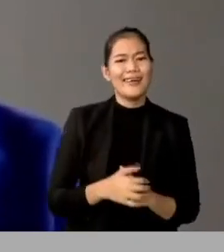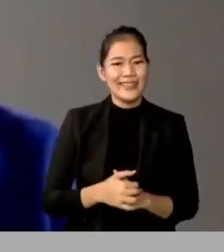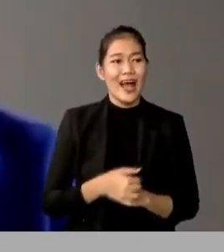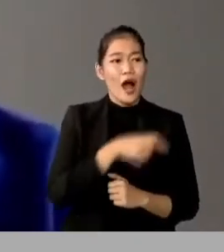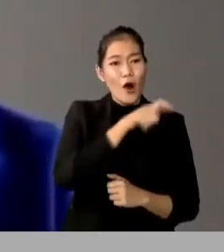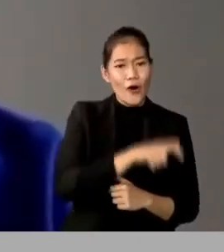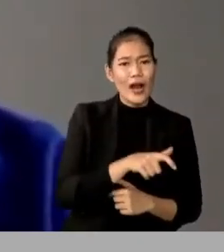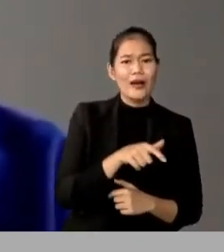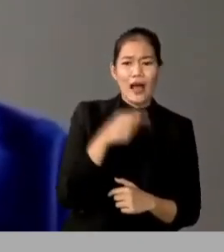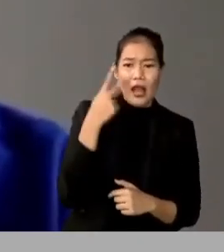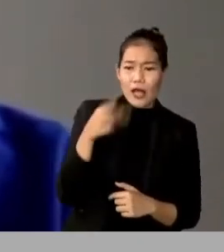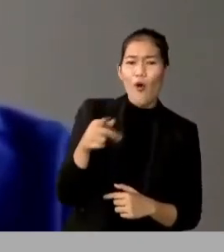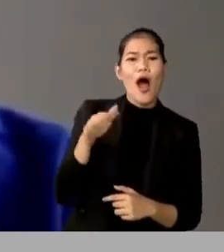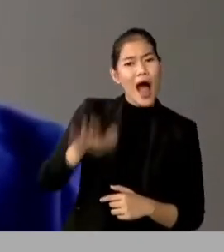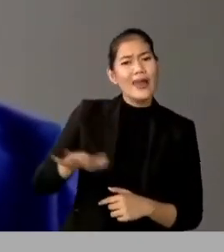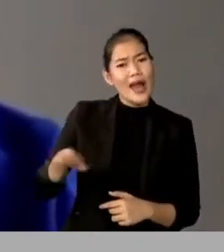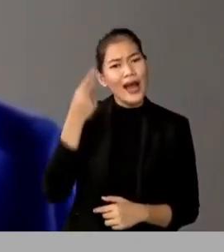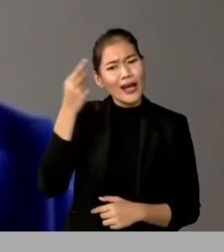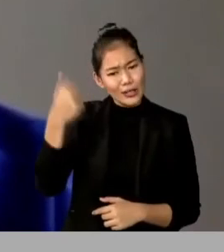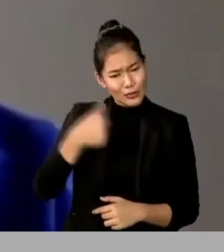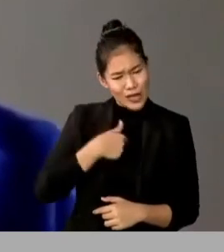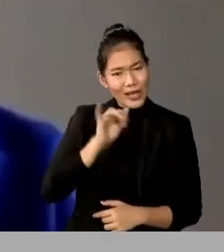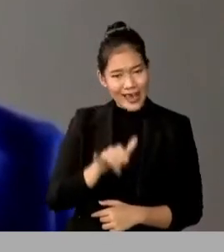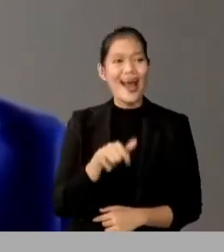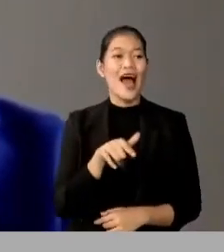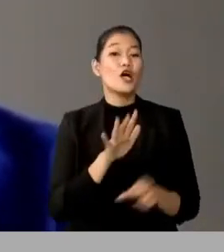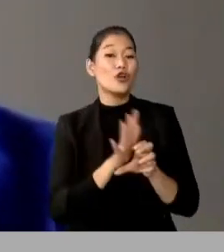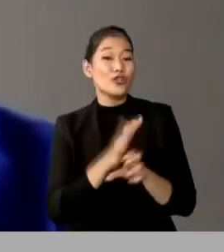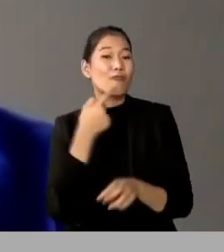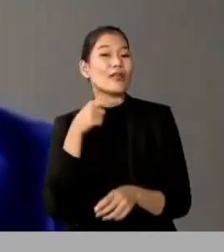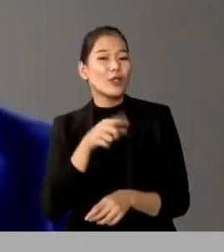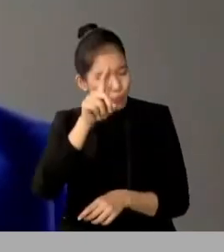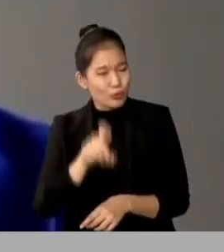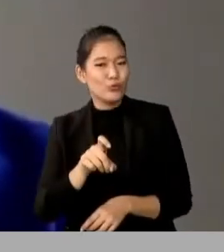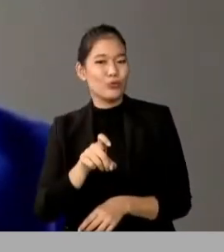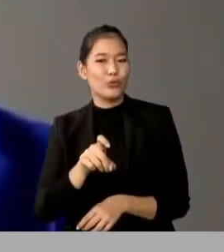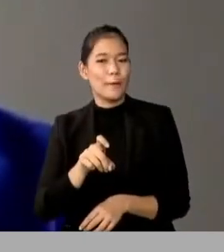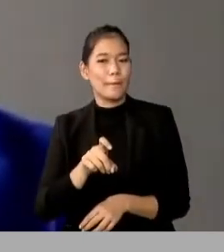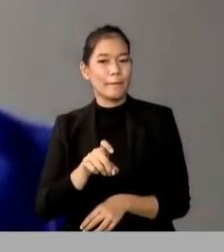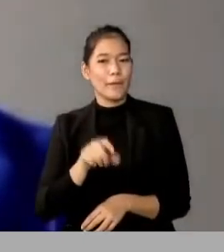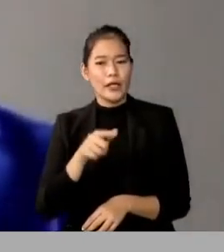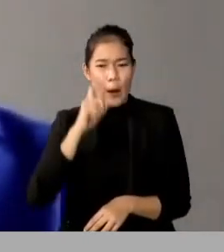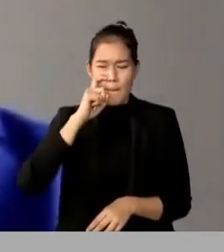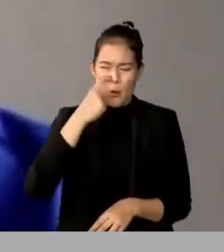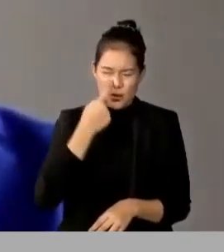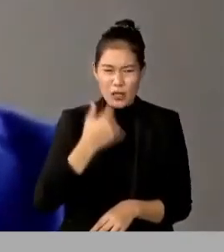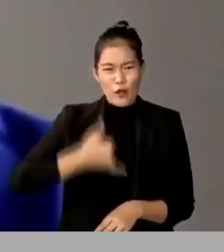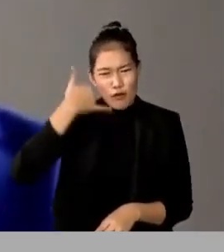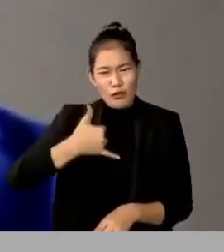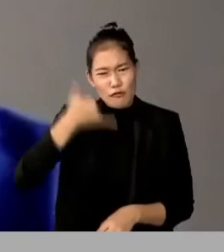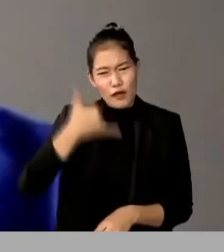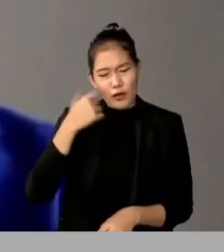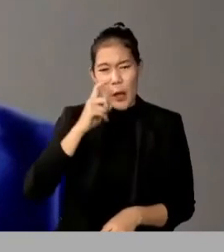mereka masih merindukan saya tidak ekspresif seperti itu tetap dibutuhkan oleh mereka Jadi jangan pernah bosan untuk